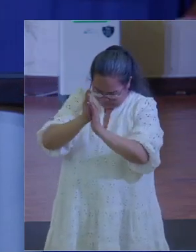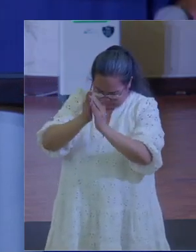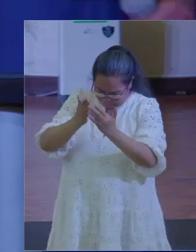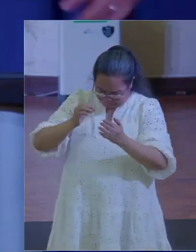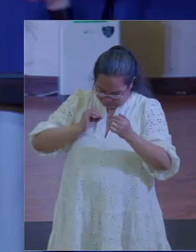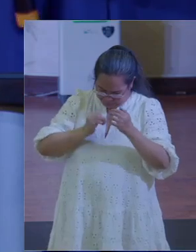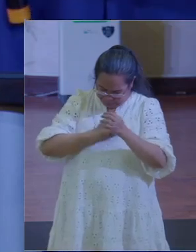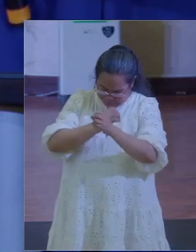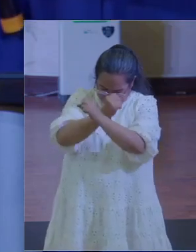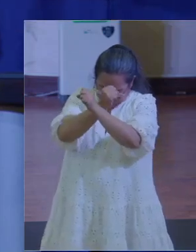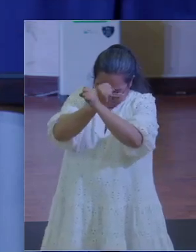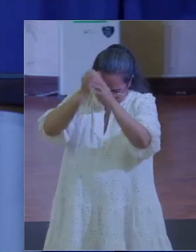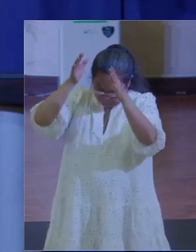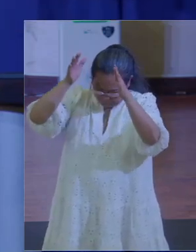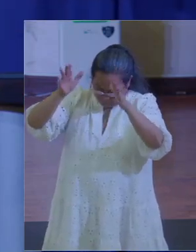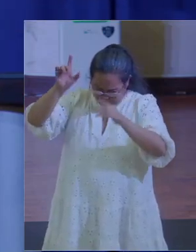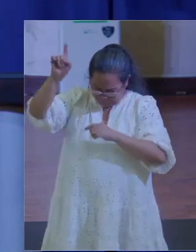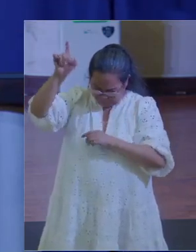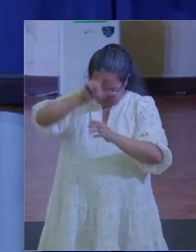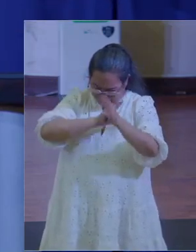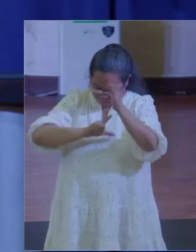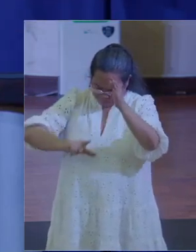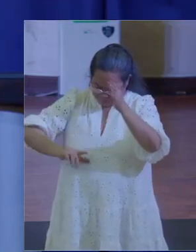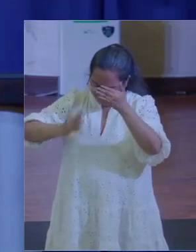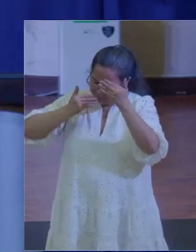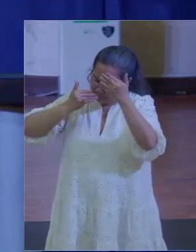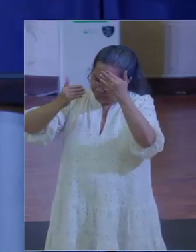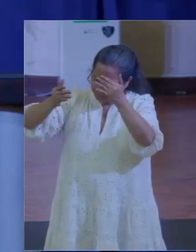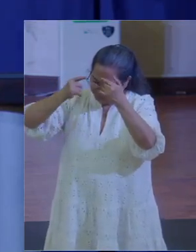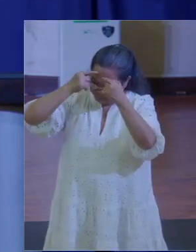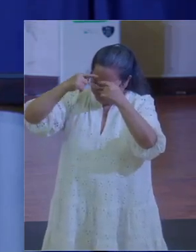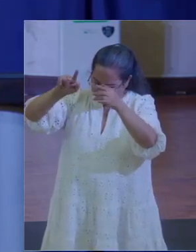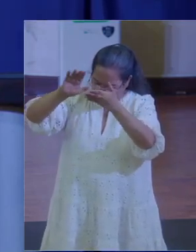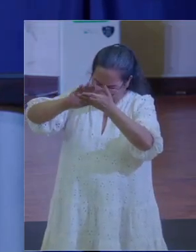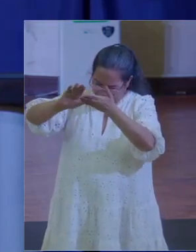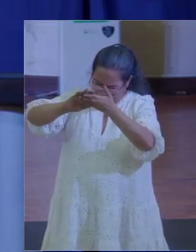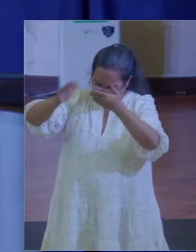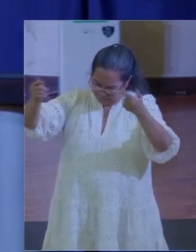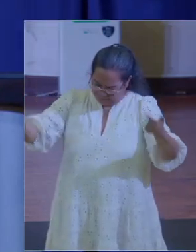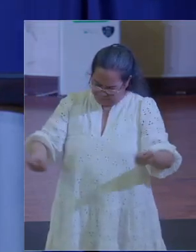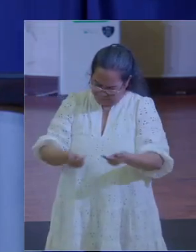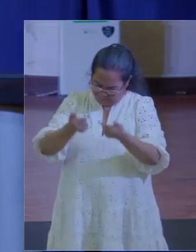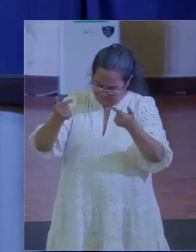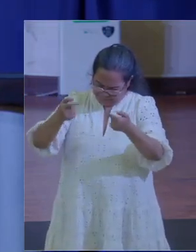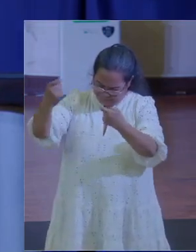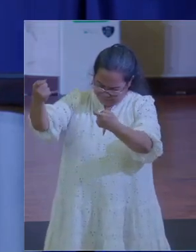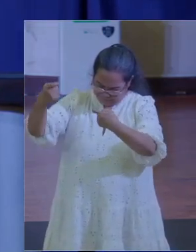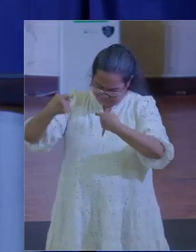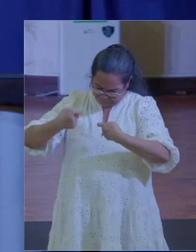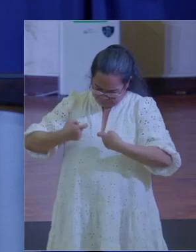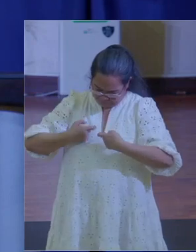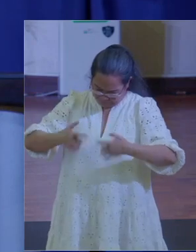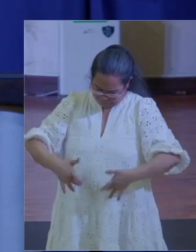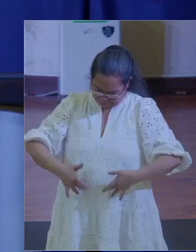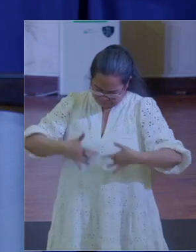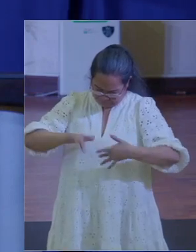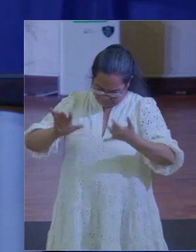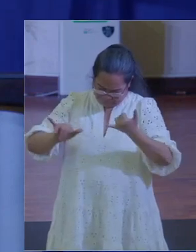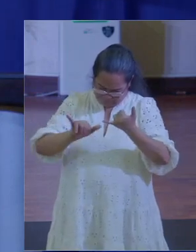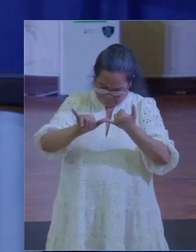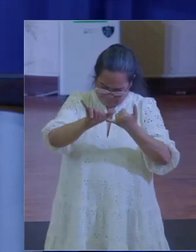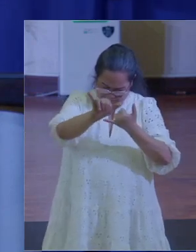aking tagapagligtas. Panginoon, salamat po sa kapatawaran sa kasalanan. Salamat sa regalo na buhay na walang